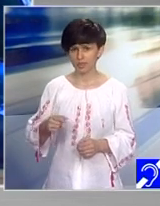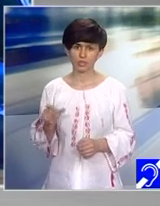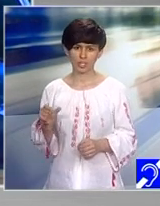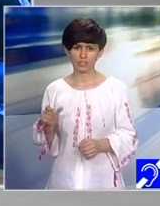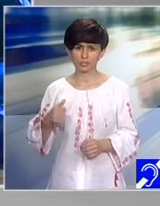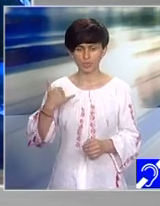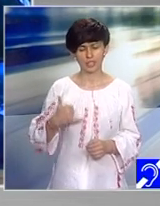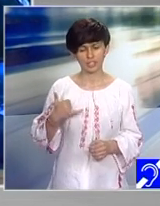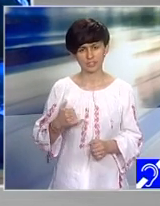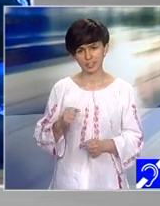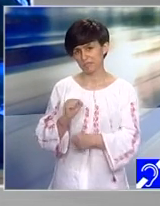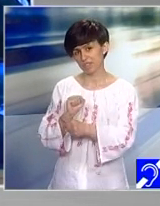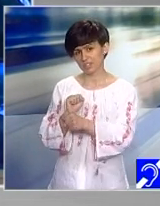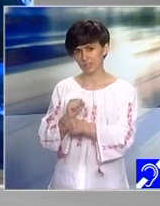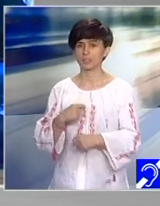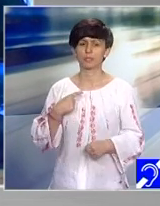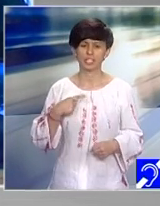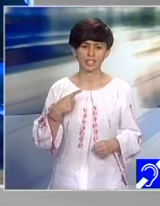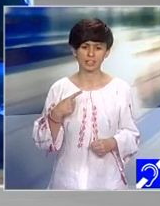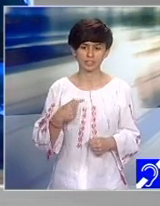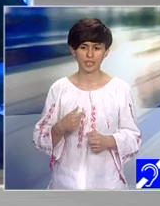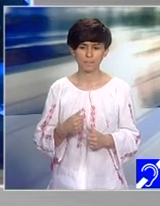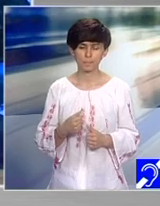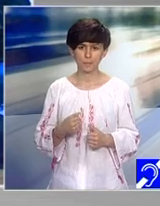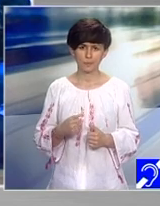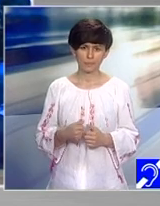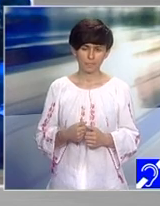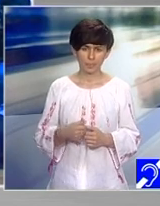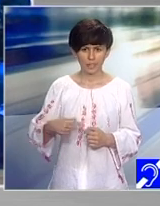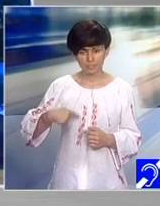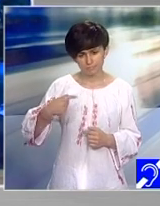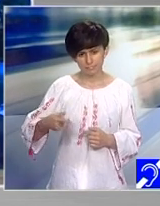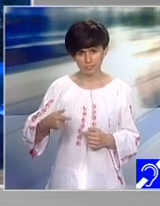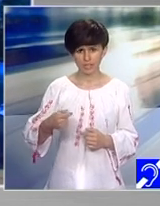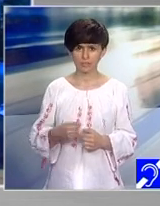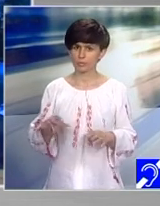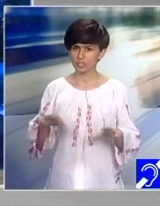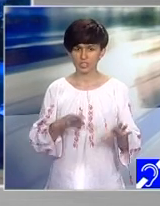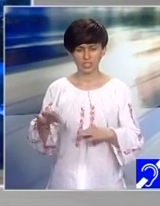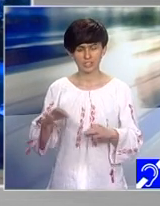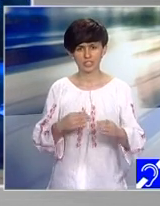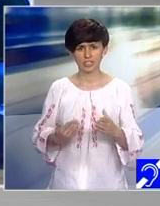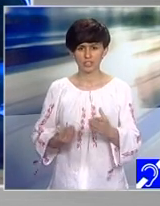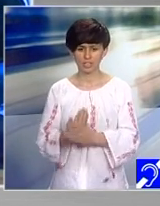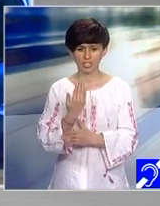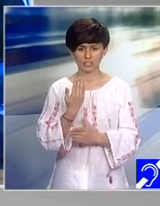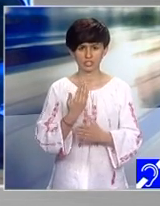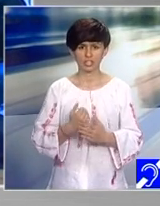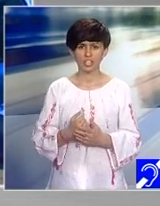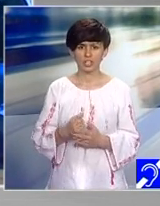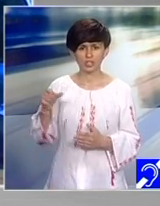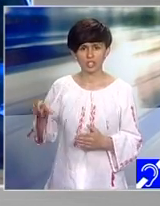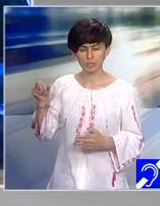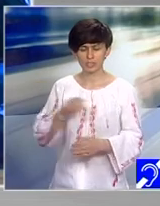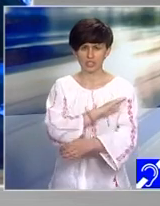fapt al săptămânii, am putea spune, este odată ce s-au ales noile garnituri în administrația locală